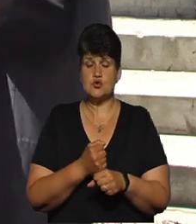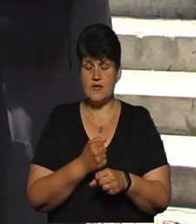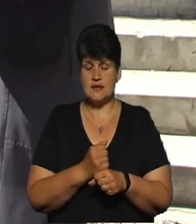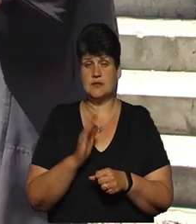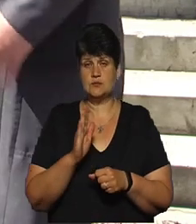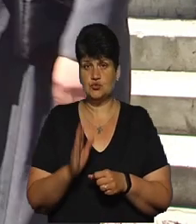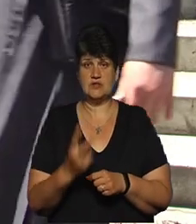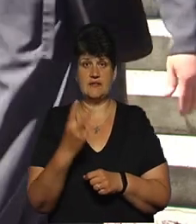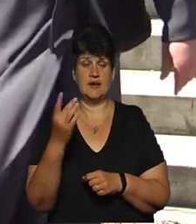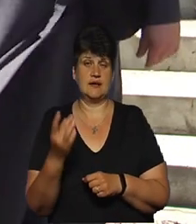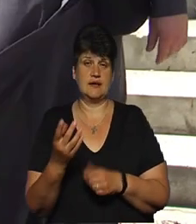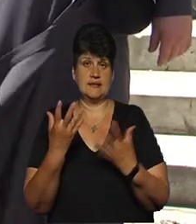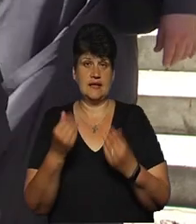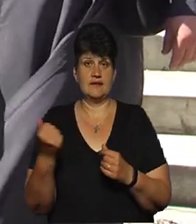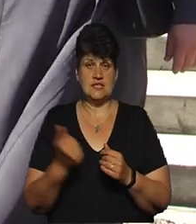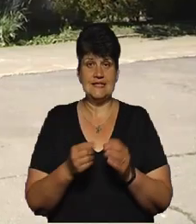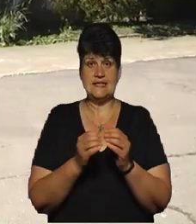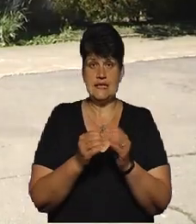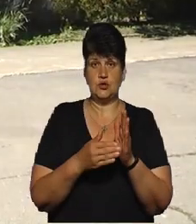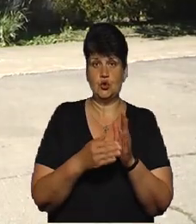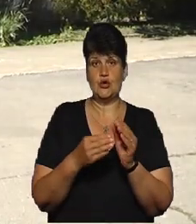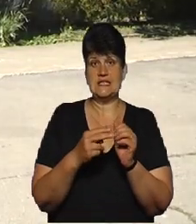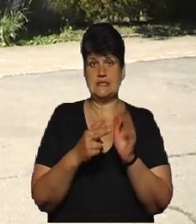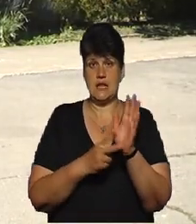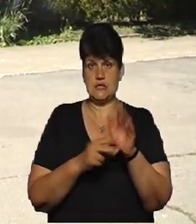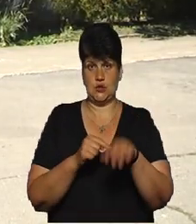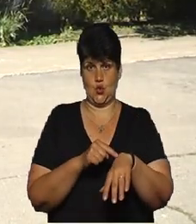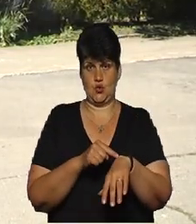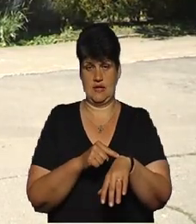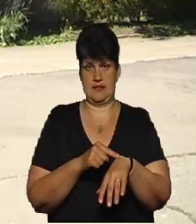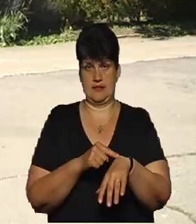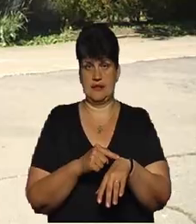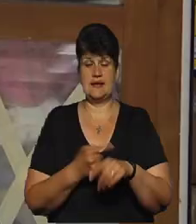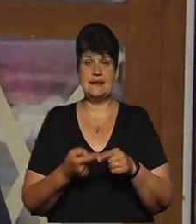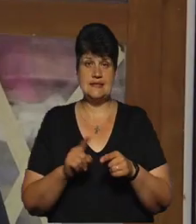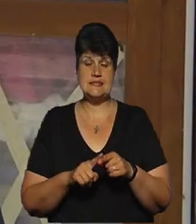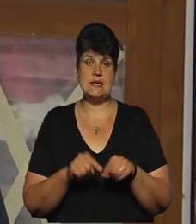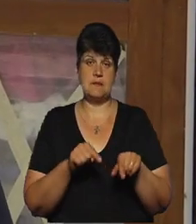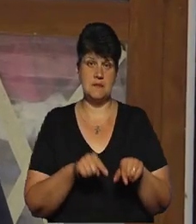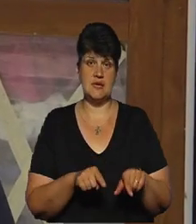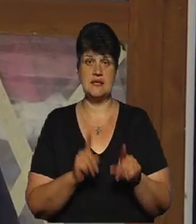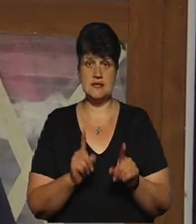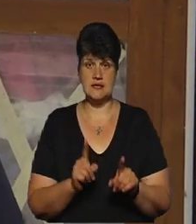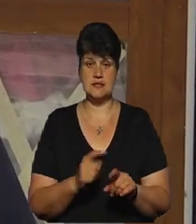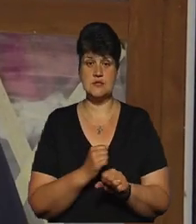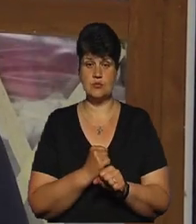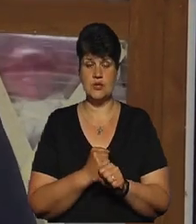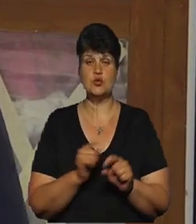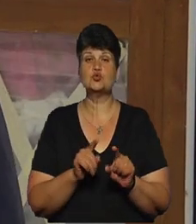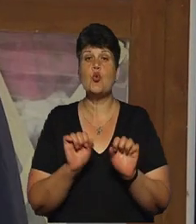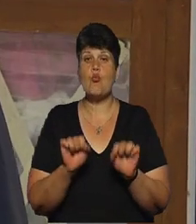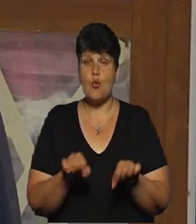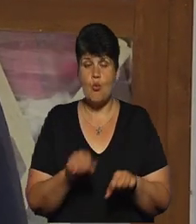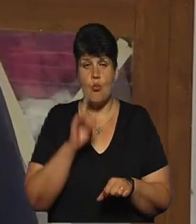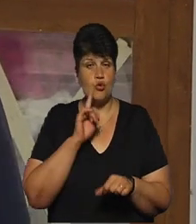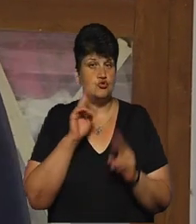2 дні на тиждень з 10 до 17 години. Ми надіємося, що це ми відкрили тільки одяговий хаб, тобто те, що можна. Ми ще поки що не знаємо